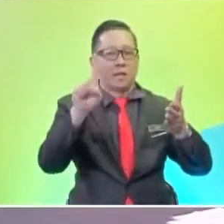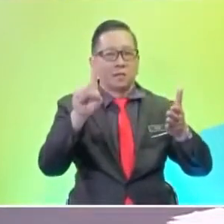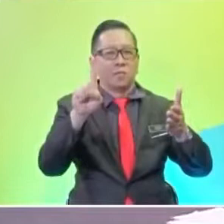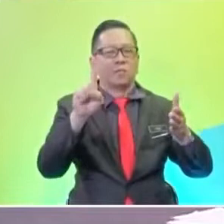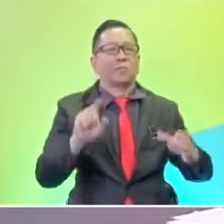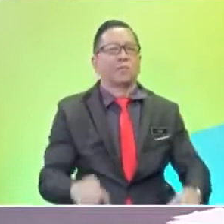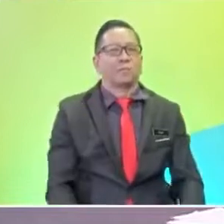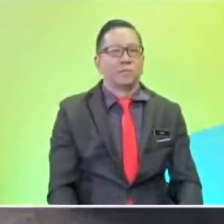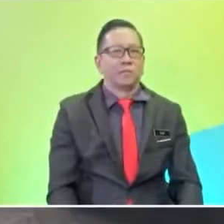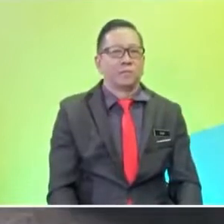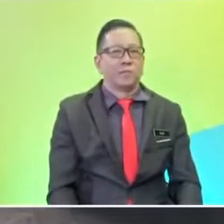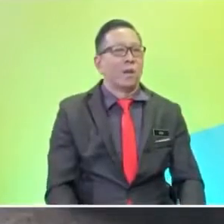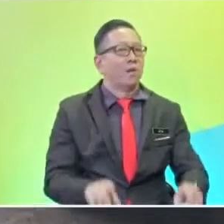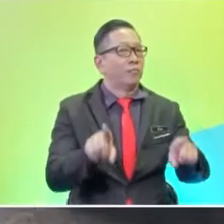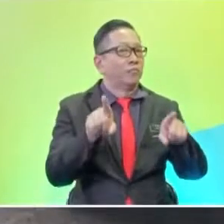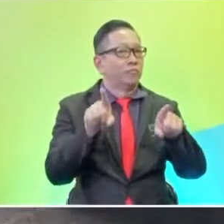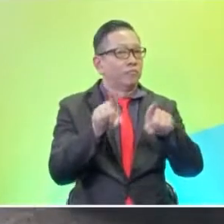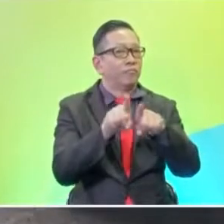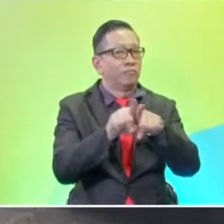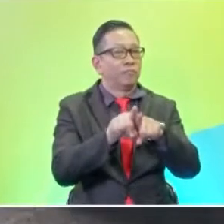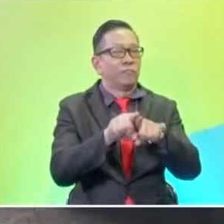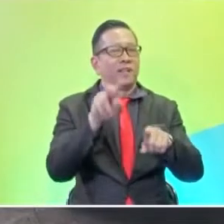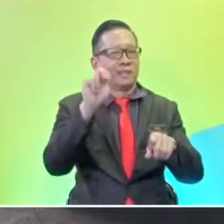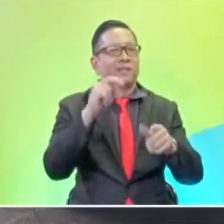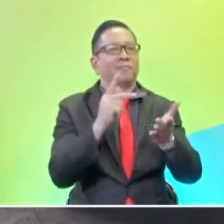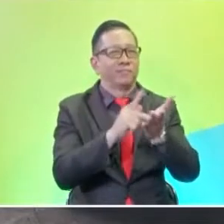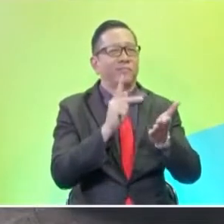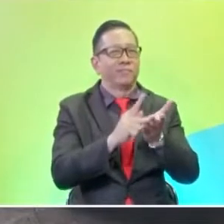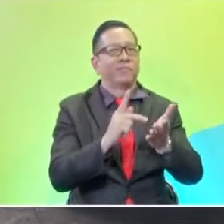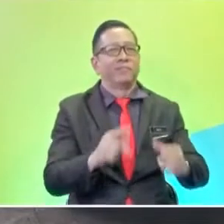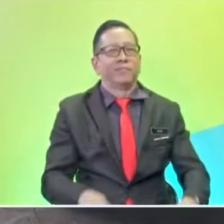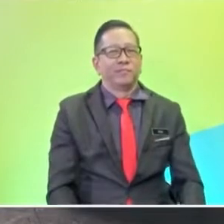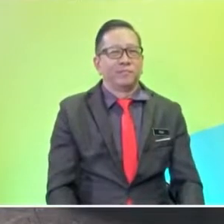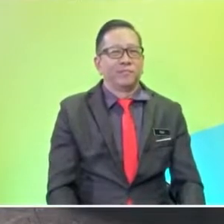Ha ini duduk belum ada jawaban lagi Oke kita akan kirim